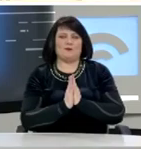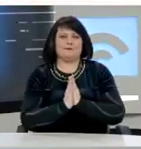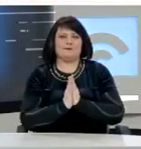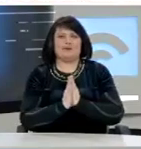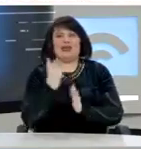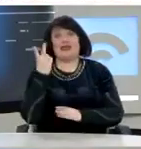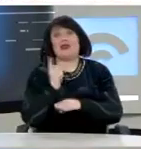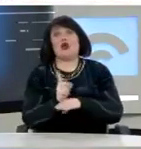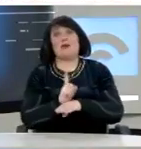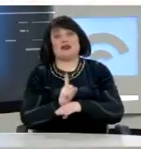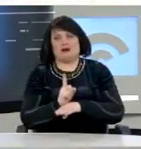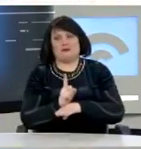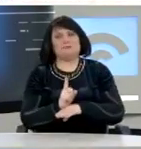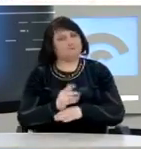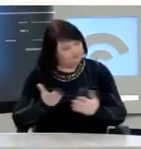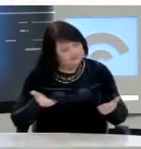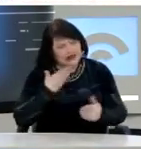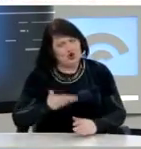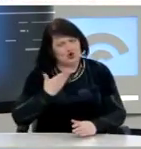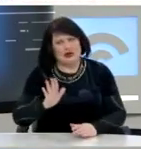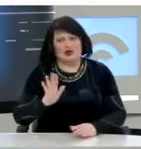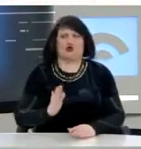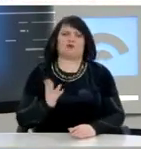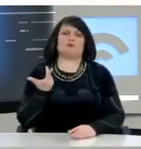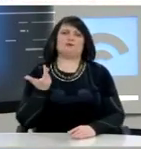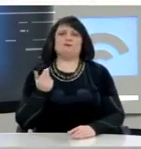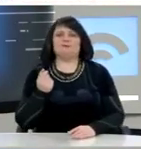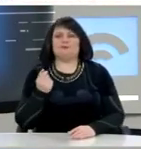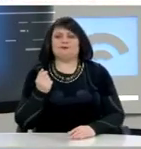δύο λεπτά. Ναι, να τελειώνω.